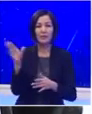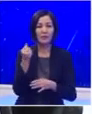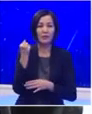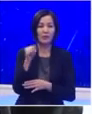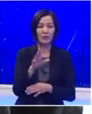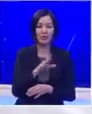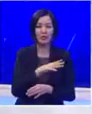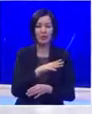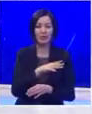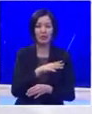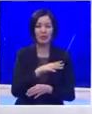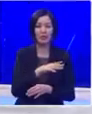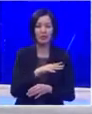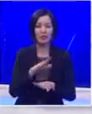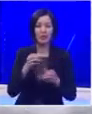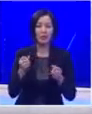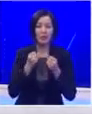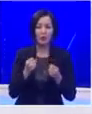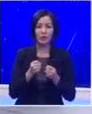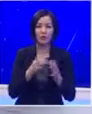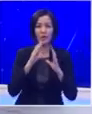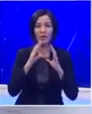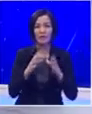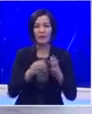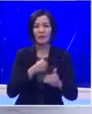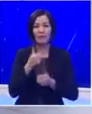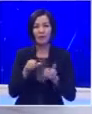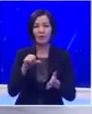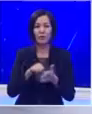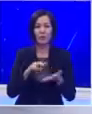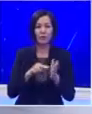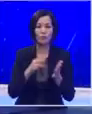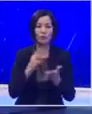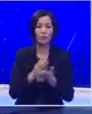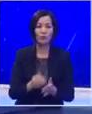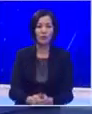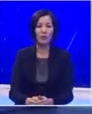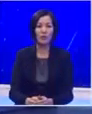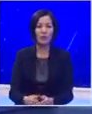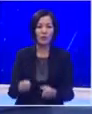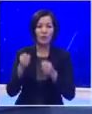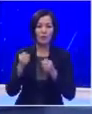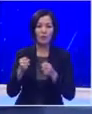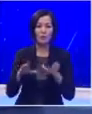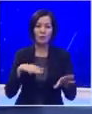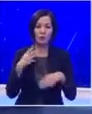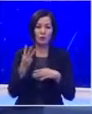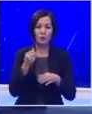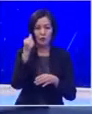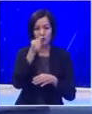айқын басымдылықпен жеңген жергілікті спортшы әлем біріншілігіне қатысуды жоспарлап отыр. Бокспен айналысқаныма 3,5 жыл